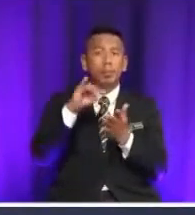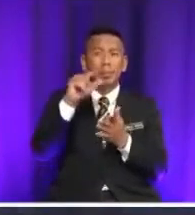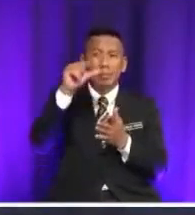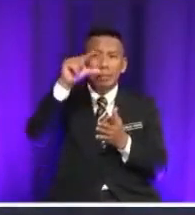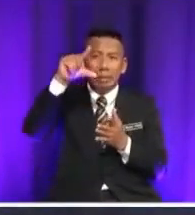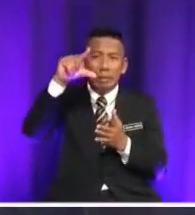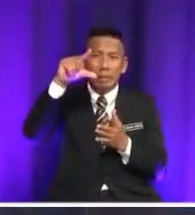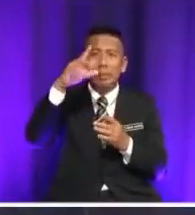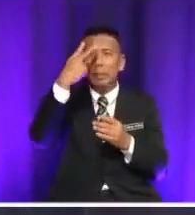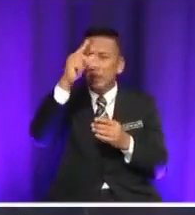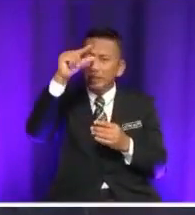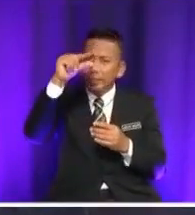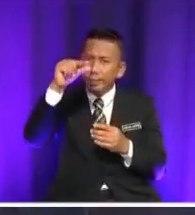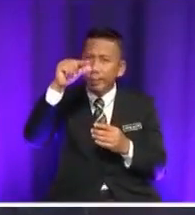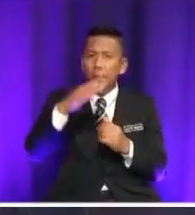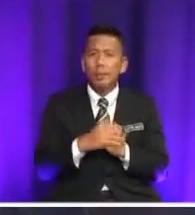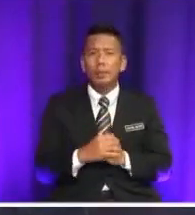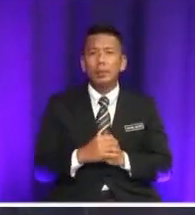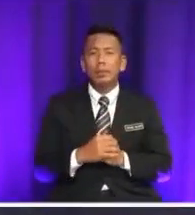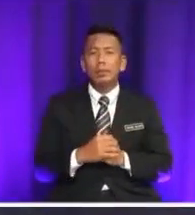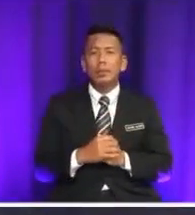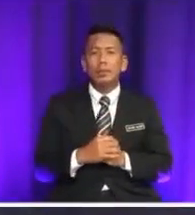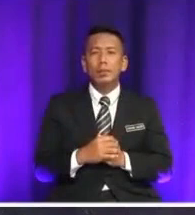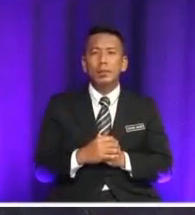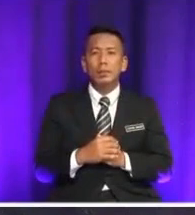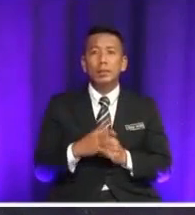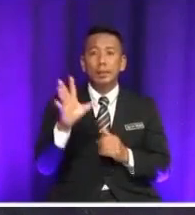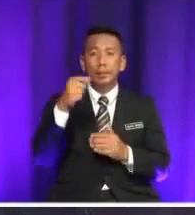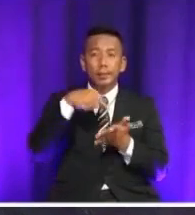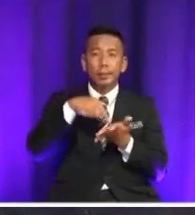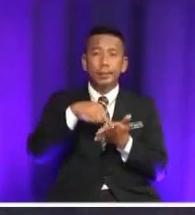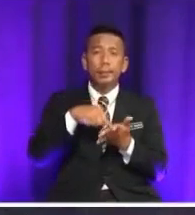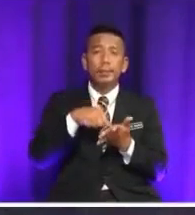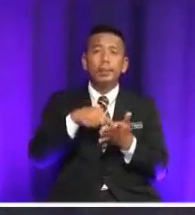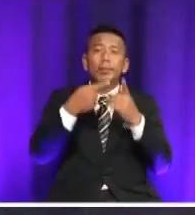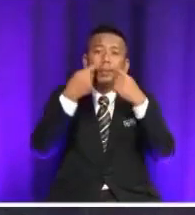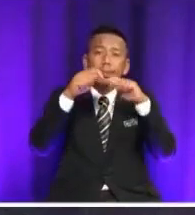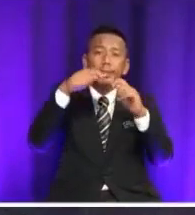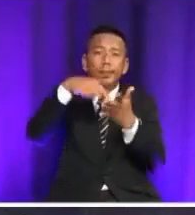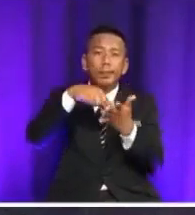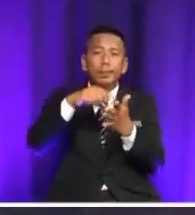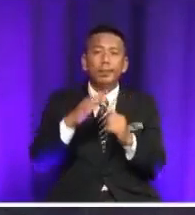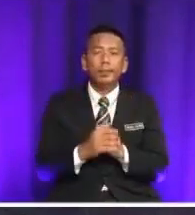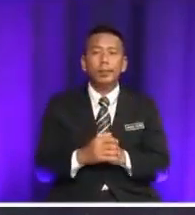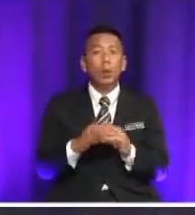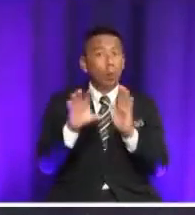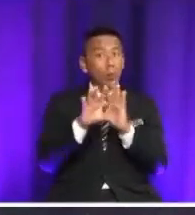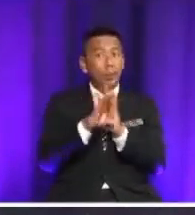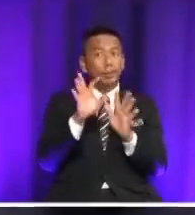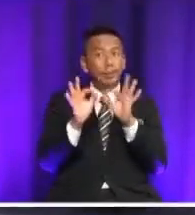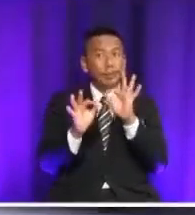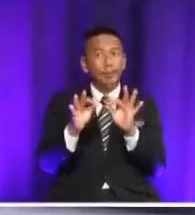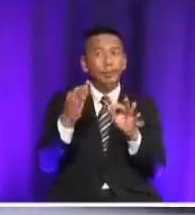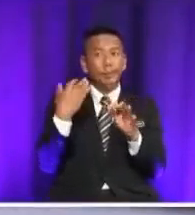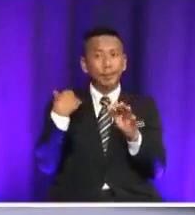tengok ini Pis Pak Nah ini Oke saya coba Oke contoh lah contoh kalau ada